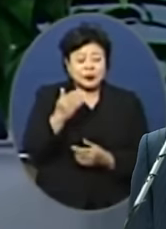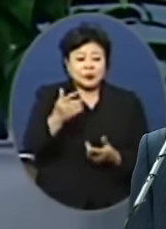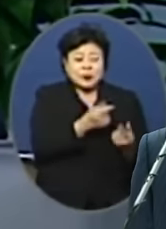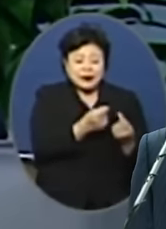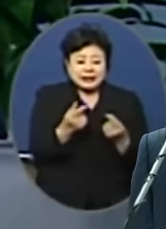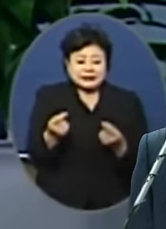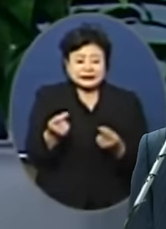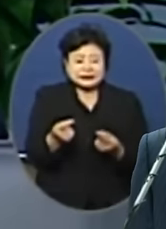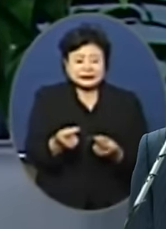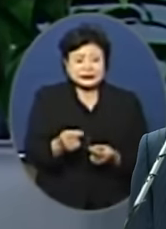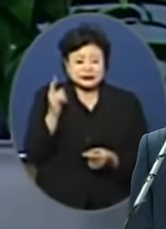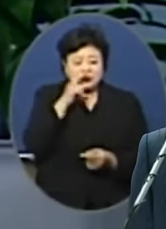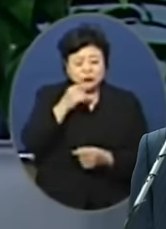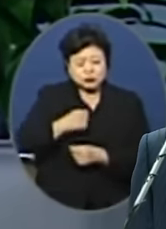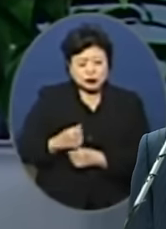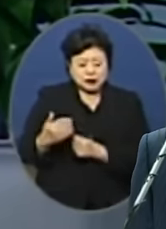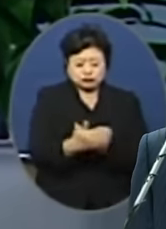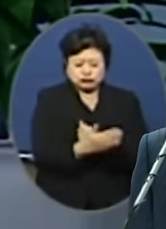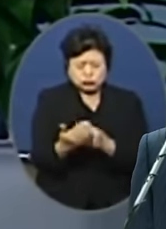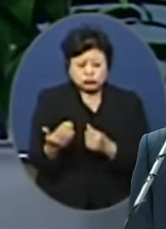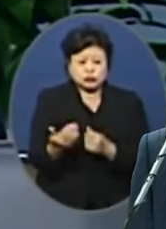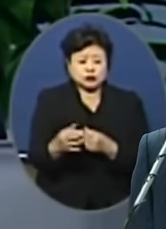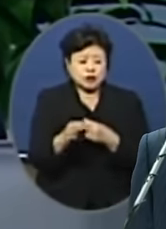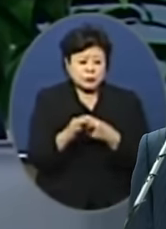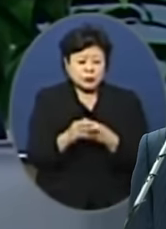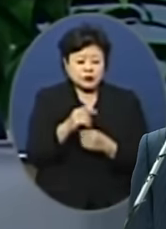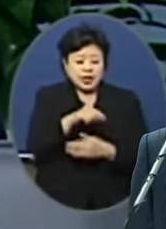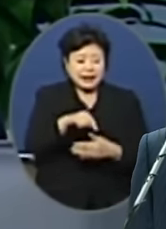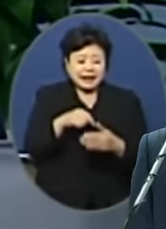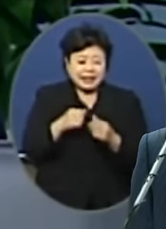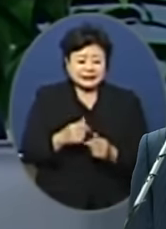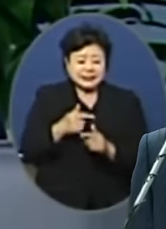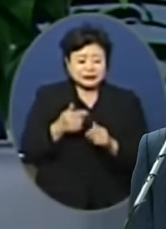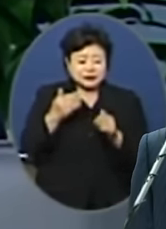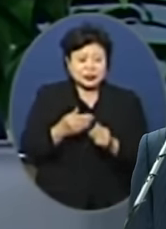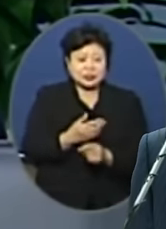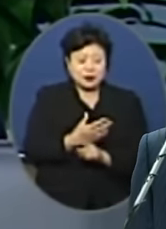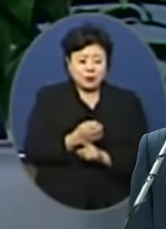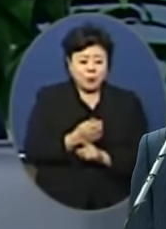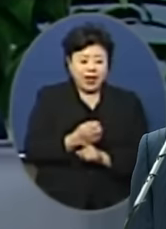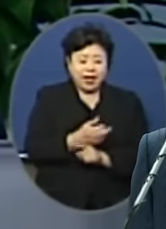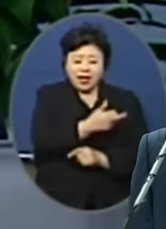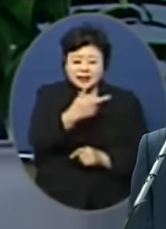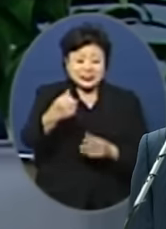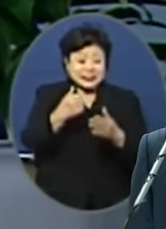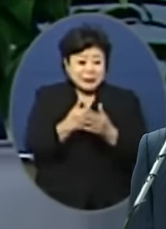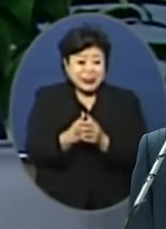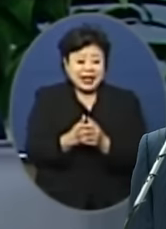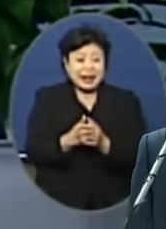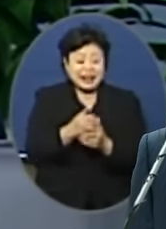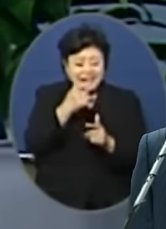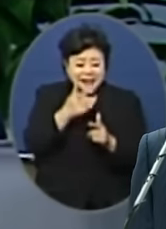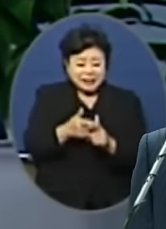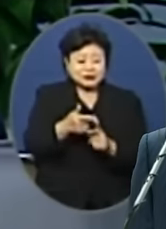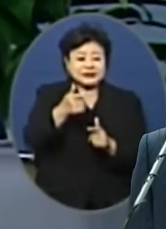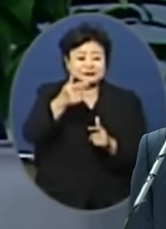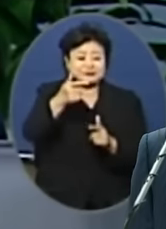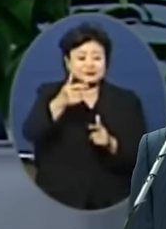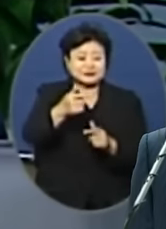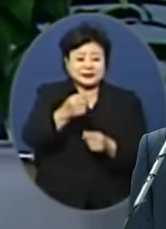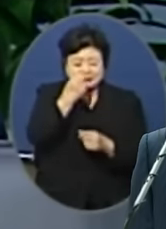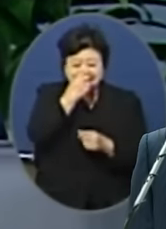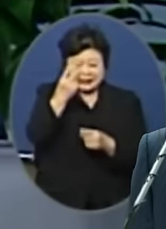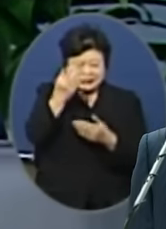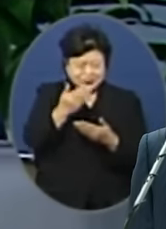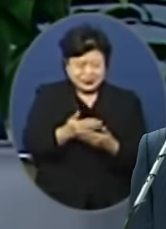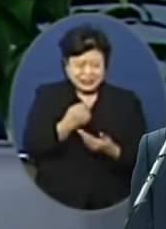같이 적군이 우리를 둘러진치면 우리 안에 계신 예수님 보배가 너무나 크므로 예수님 지키기